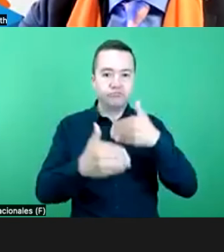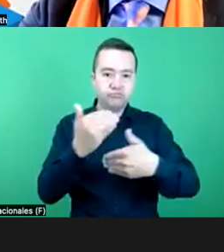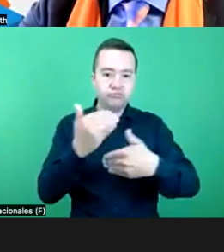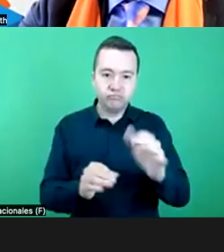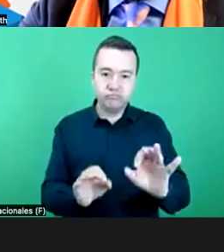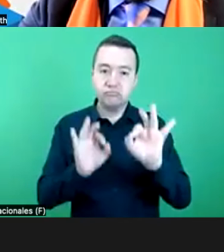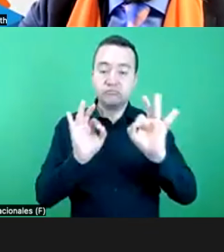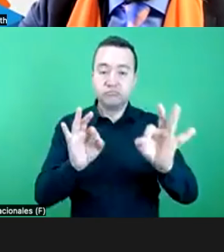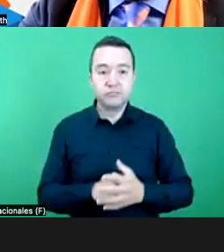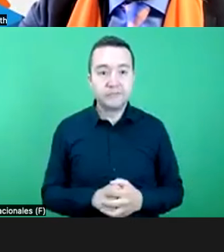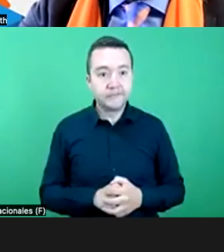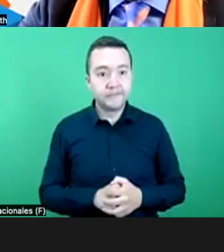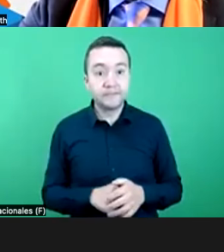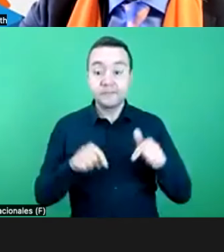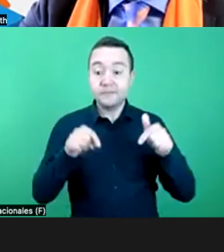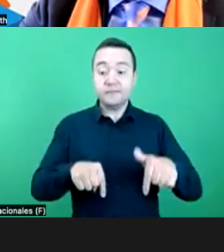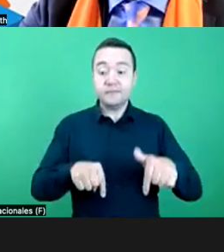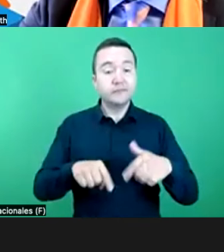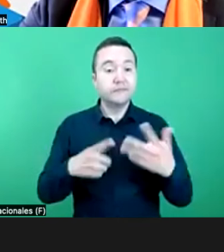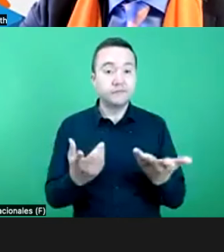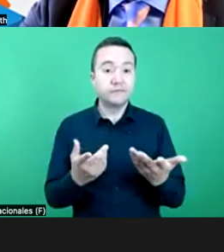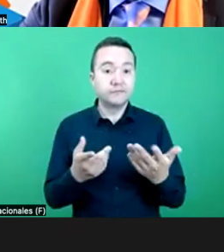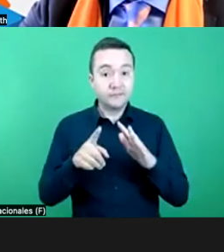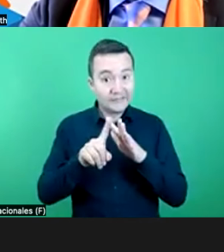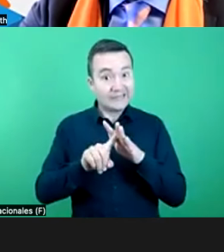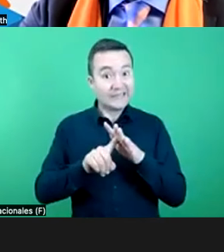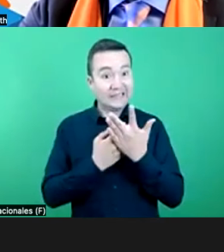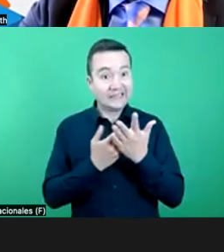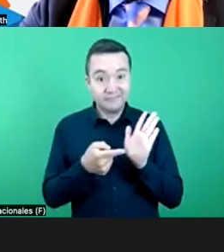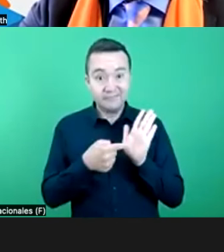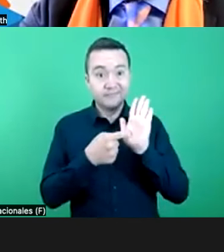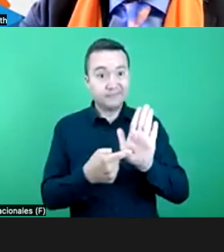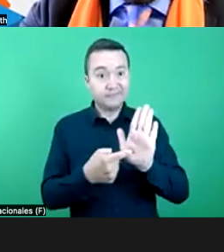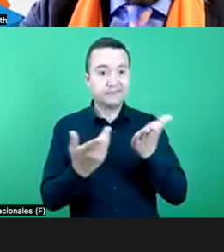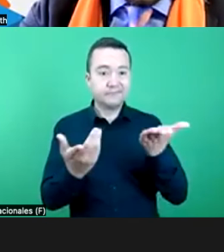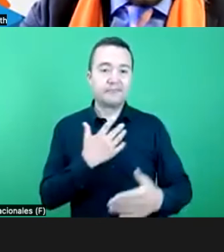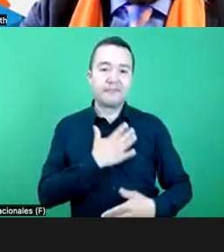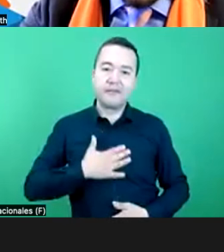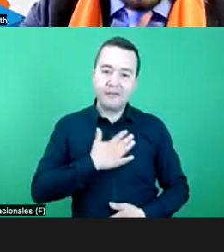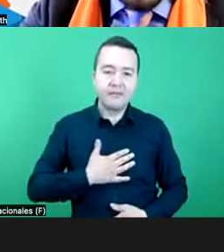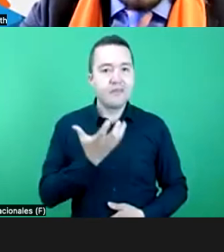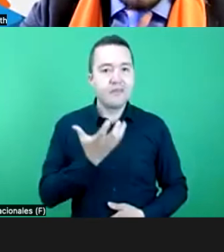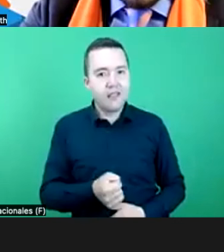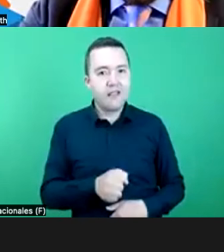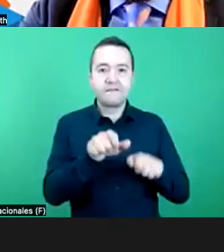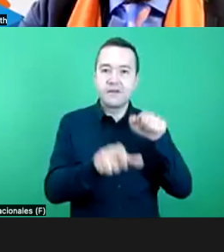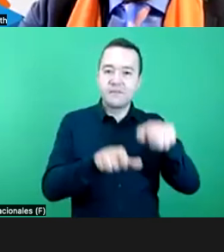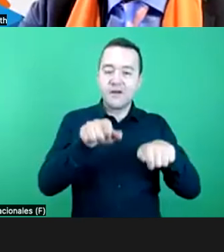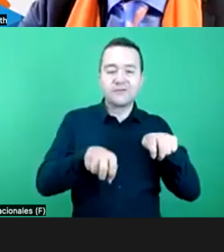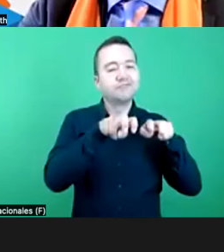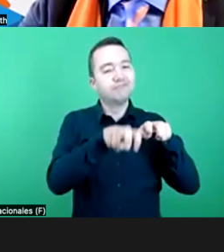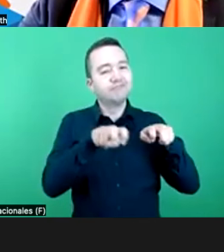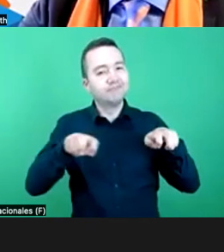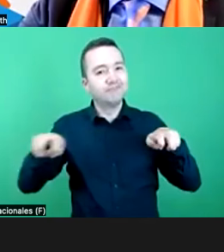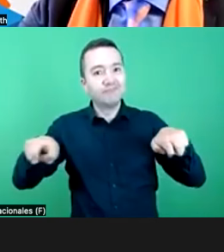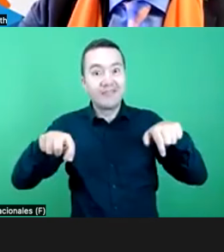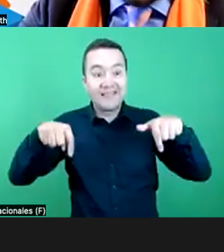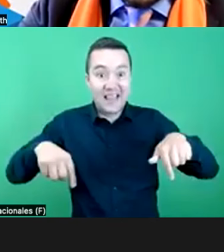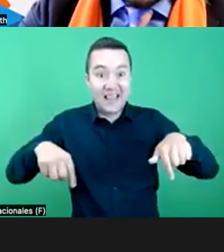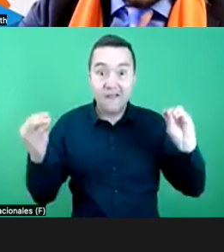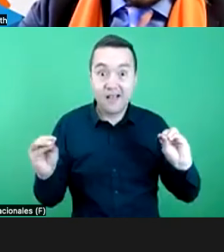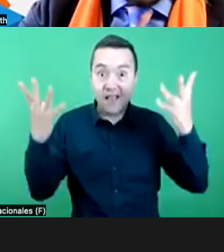attendre, je voudrais vous dire que nous avons toute une série de panélistes qui seront